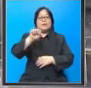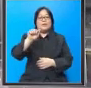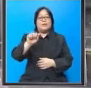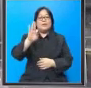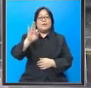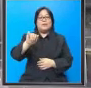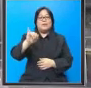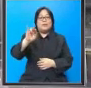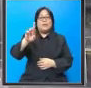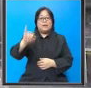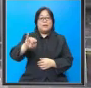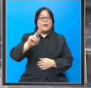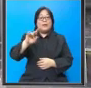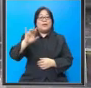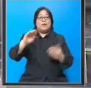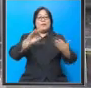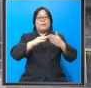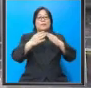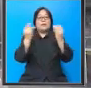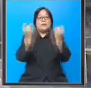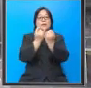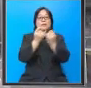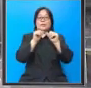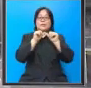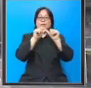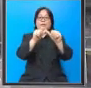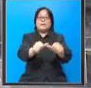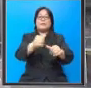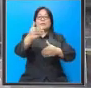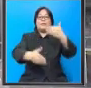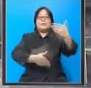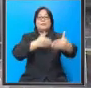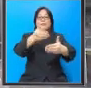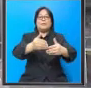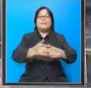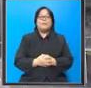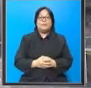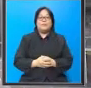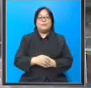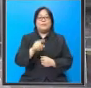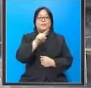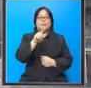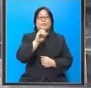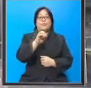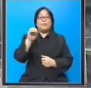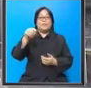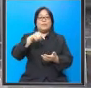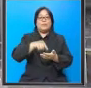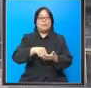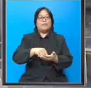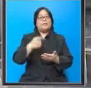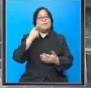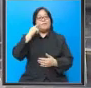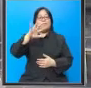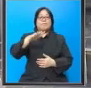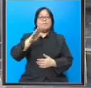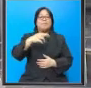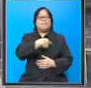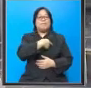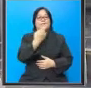merupakan lambang icon Banda writing terus ke kamar Zoo Zoo ini dijangkau mengalami